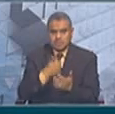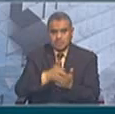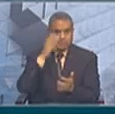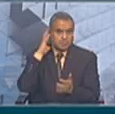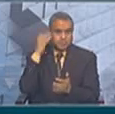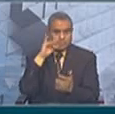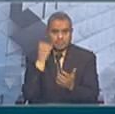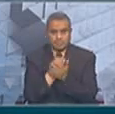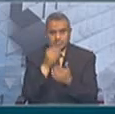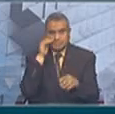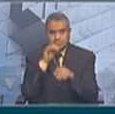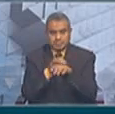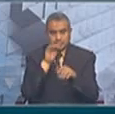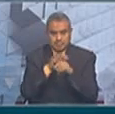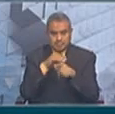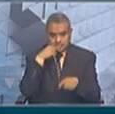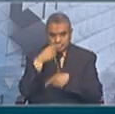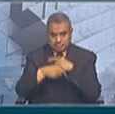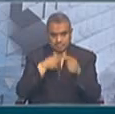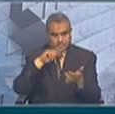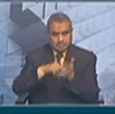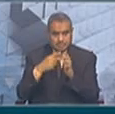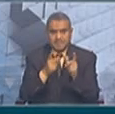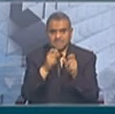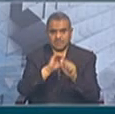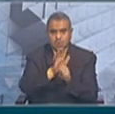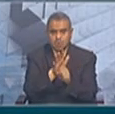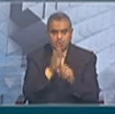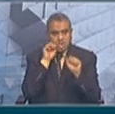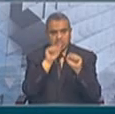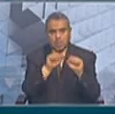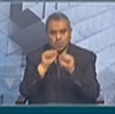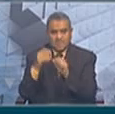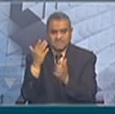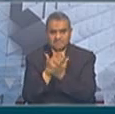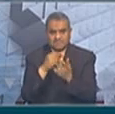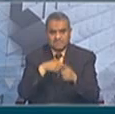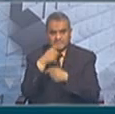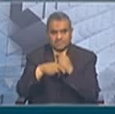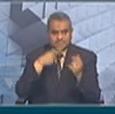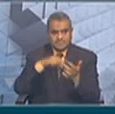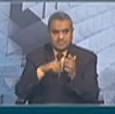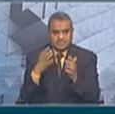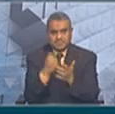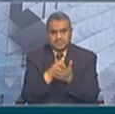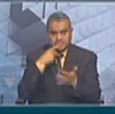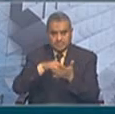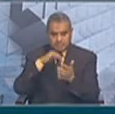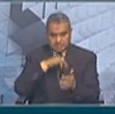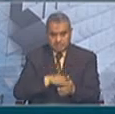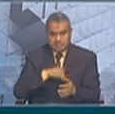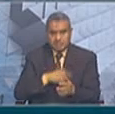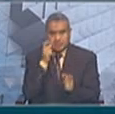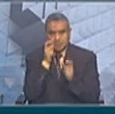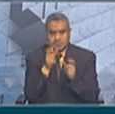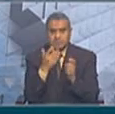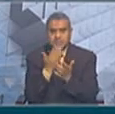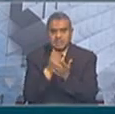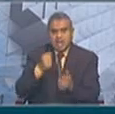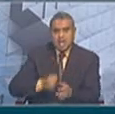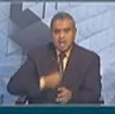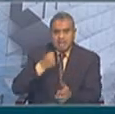البنفسجية، وذلك في إطار سعيها لمكافحة فيروس كورونا المستجد واستعادة الثقة في سلامة استخدام